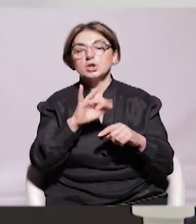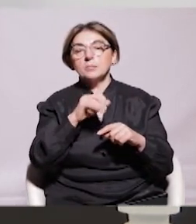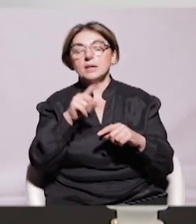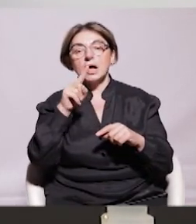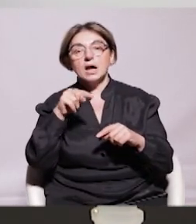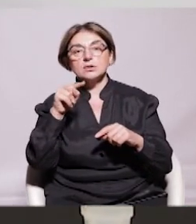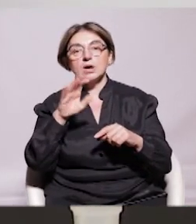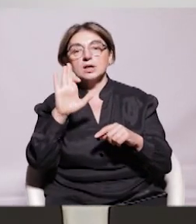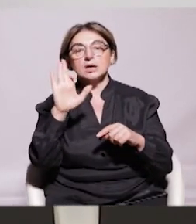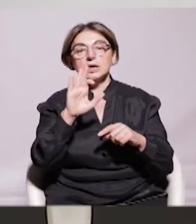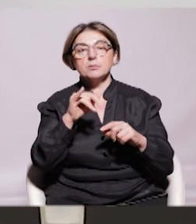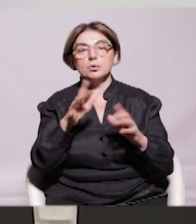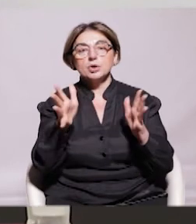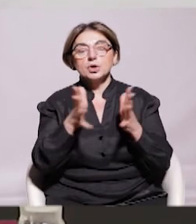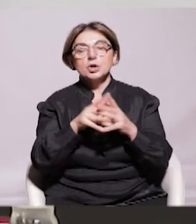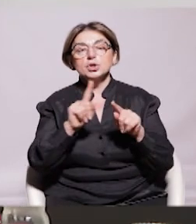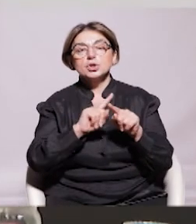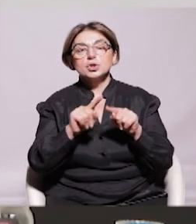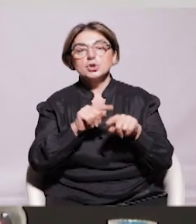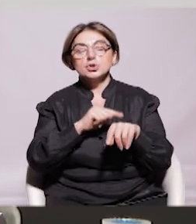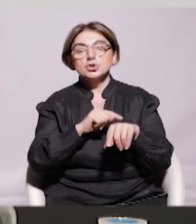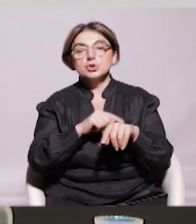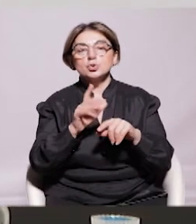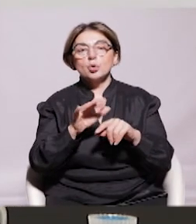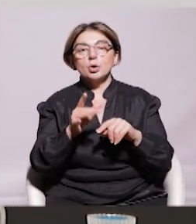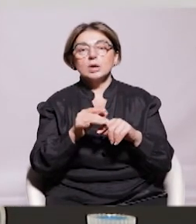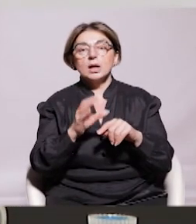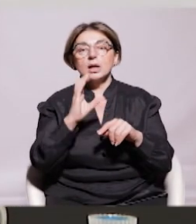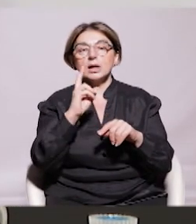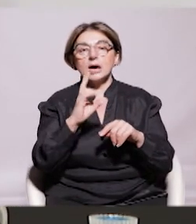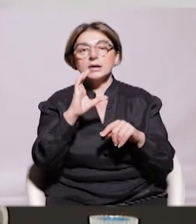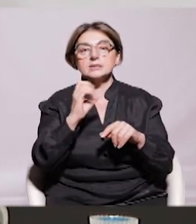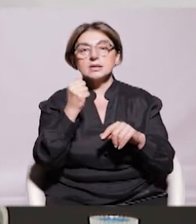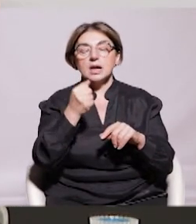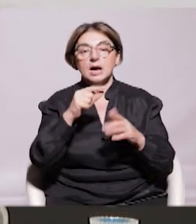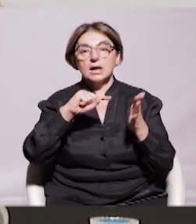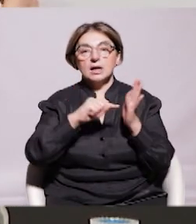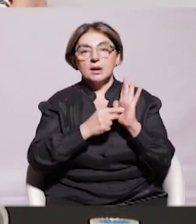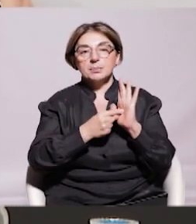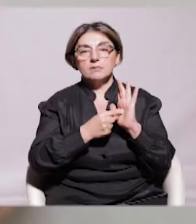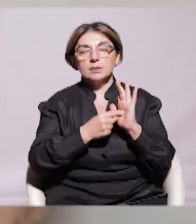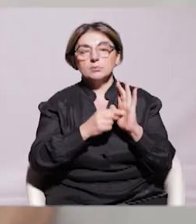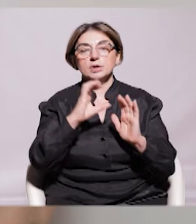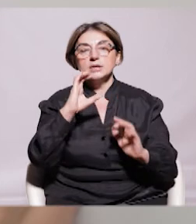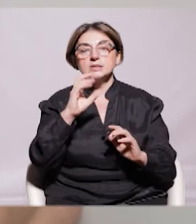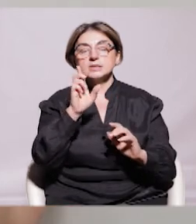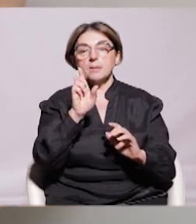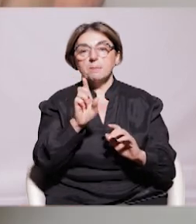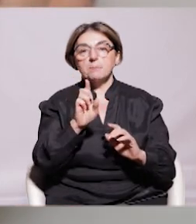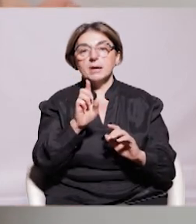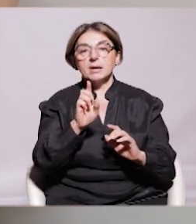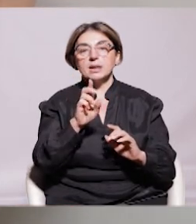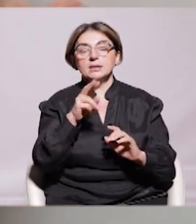კოეფიციენტები, ქიმიური რეაქციის სიჩქარე ტოლია K, C, A გამრავლებული